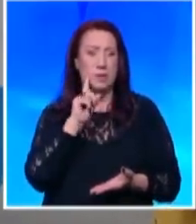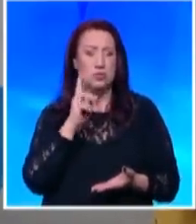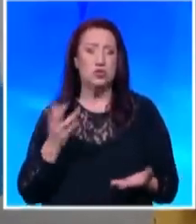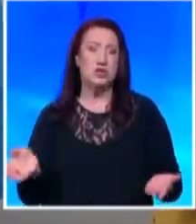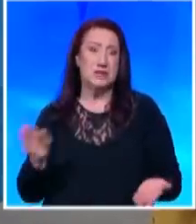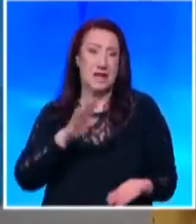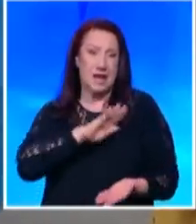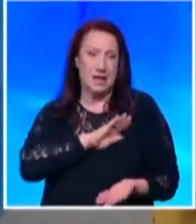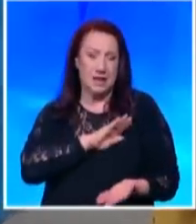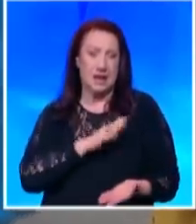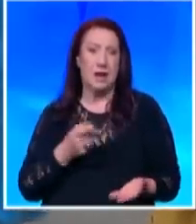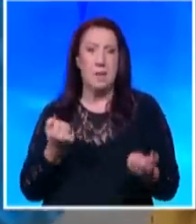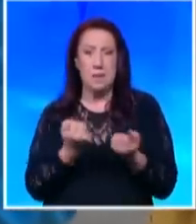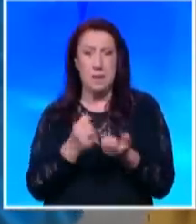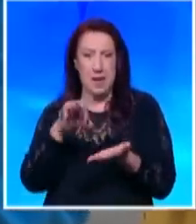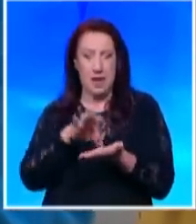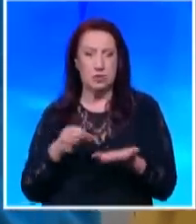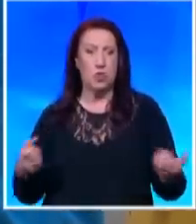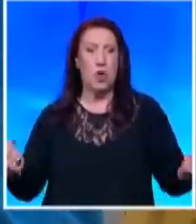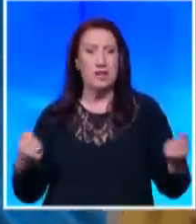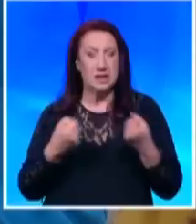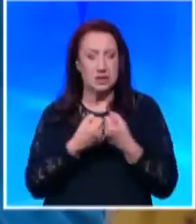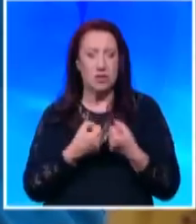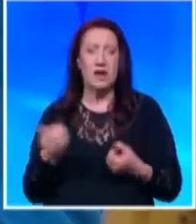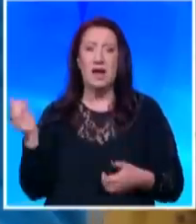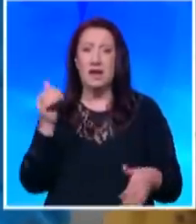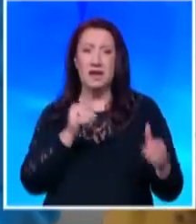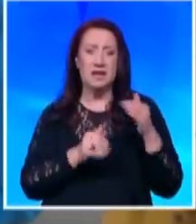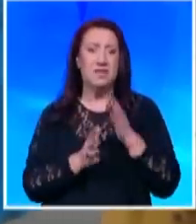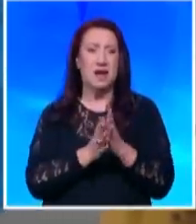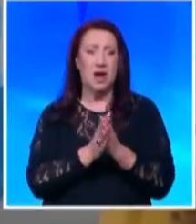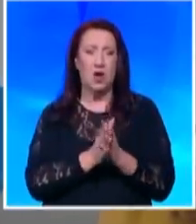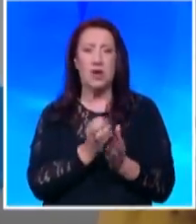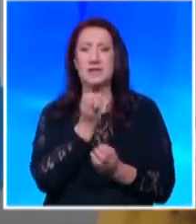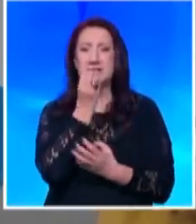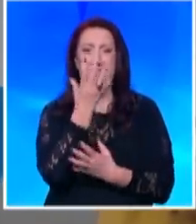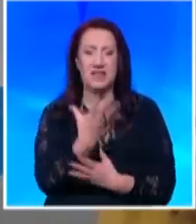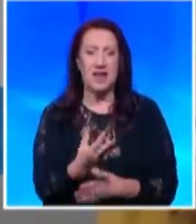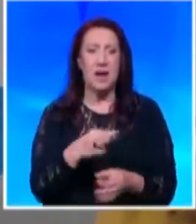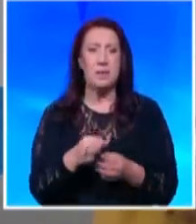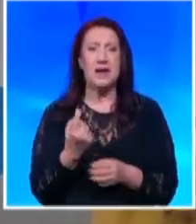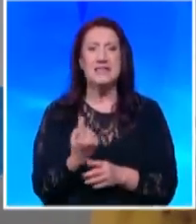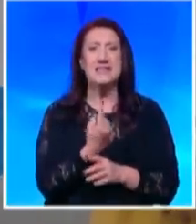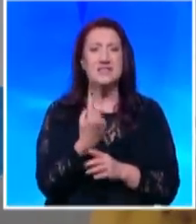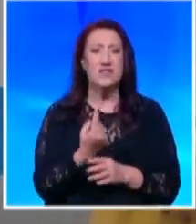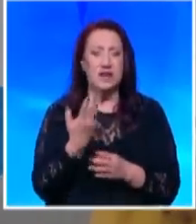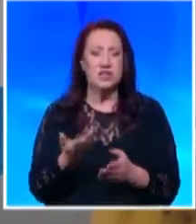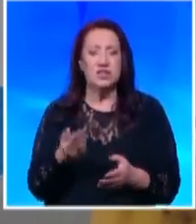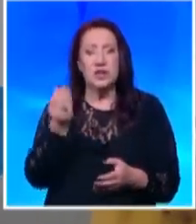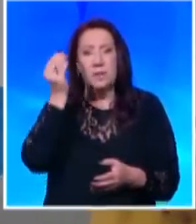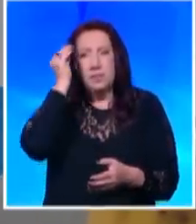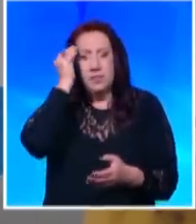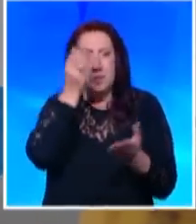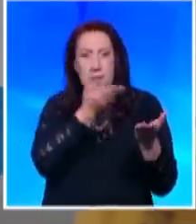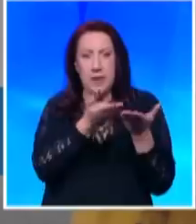които поднасяха цветя и палеха свещи в тях на памет. Хората настояват за промени, с които да се спре войната